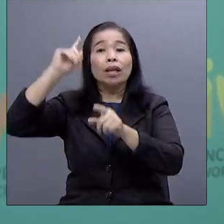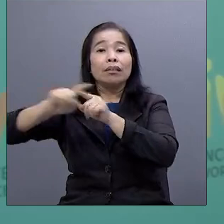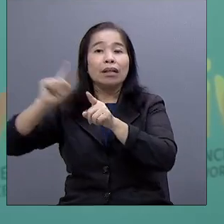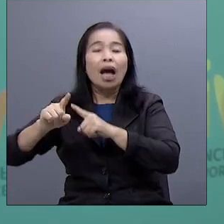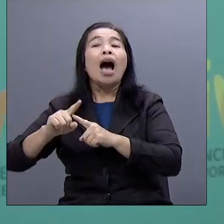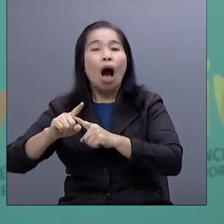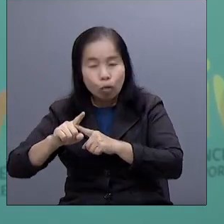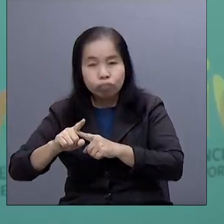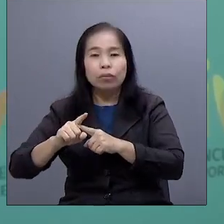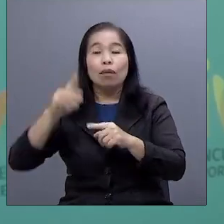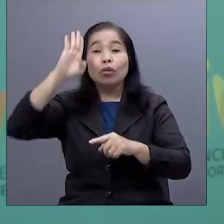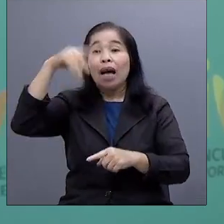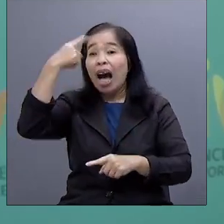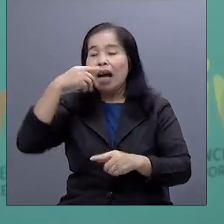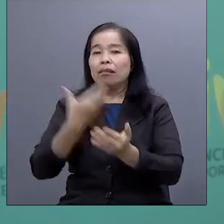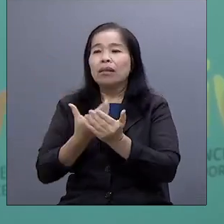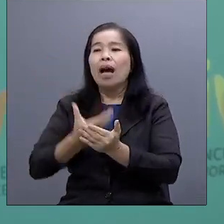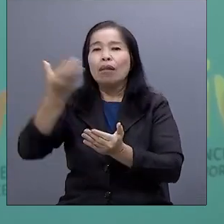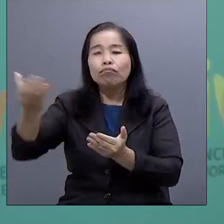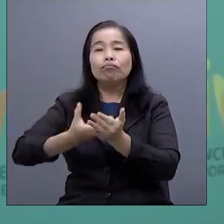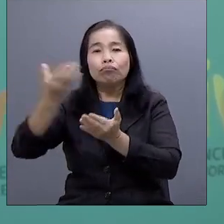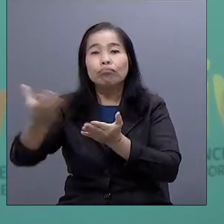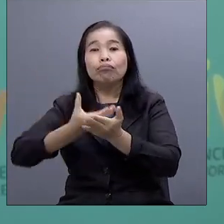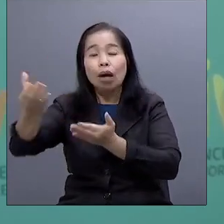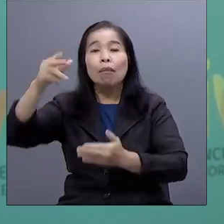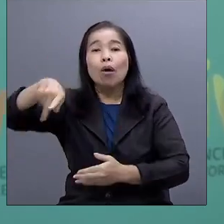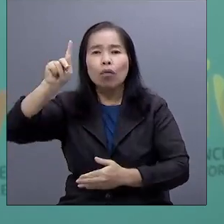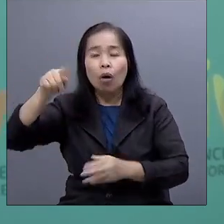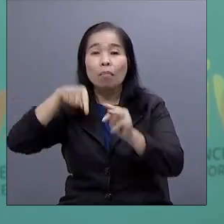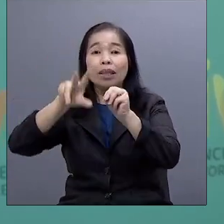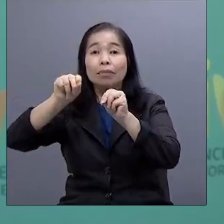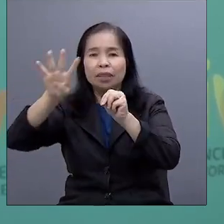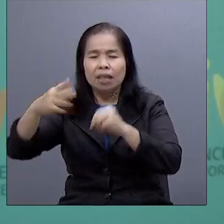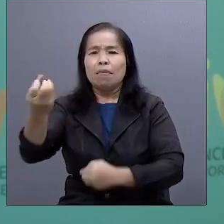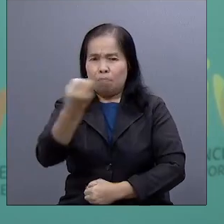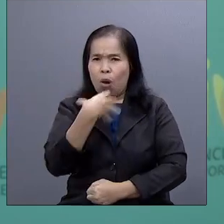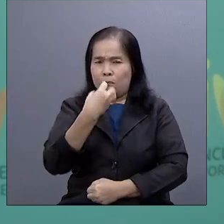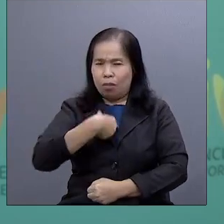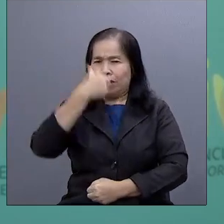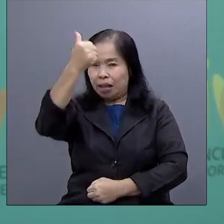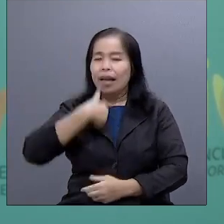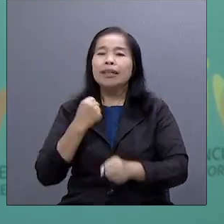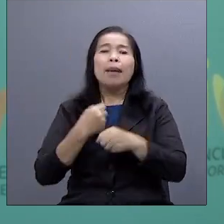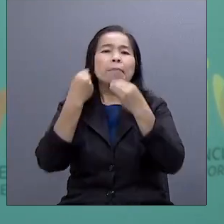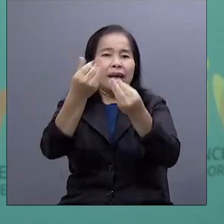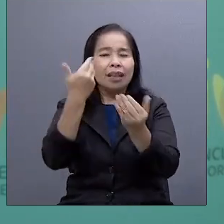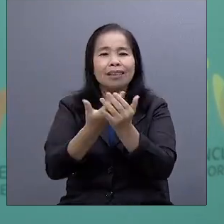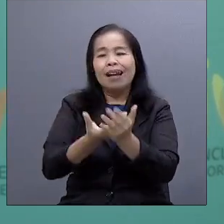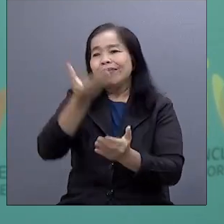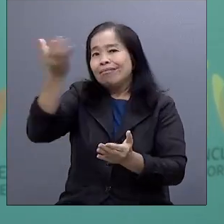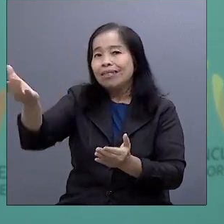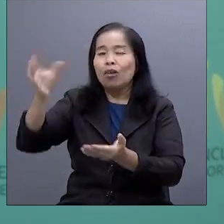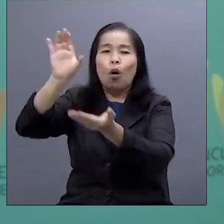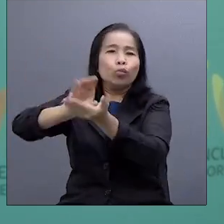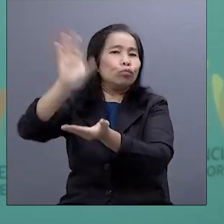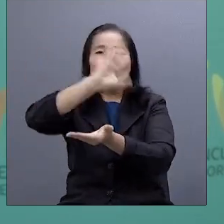ยงส่งเงิอยู่ถ้าใครฟังและยงส่งเงิน มัตรา 34 อยู่ตดต่อพวกเราเพราเราสามารถทำให้เงินที่ต้องจ่ายอยู่แล้วเกิด